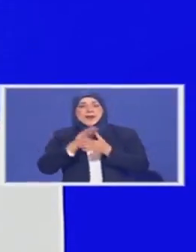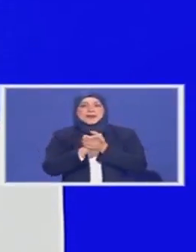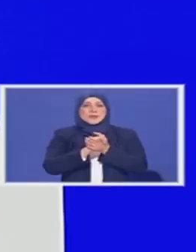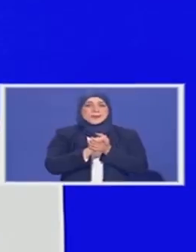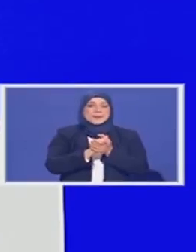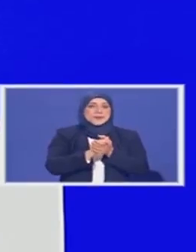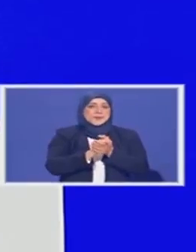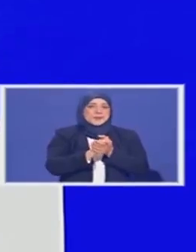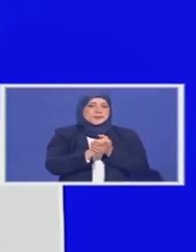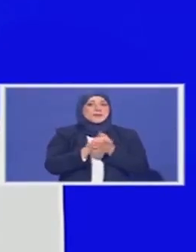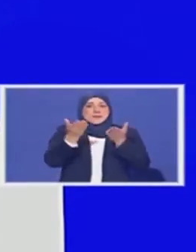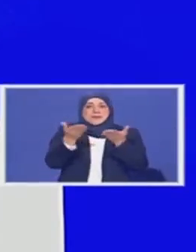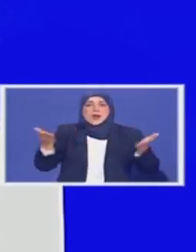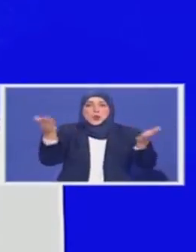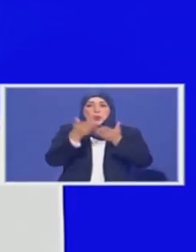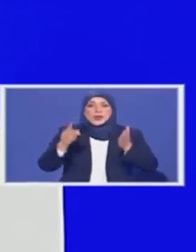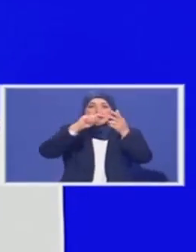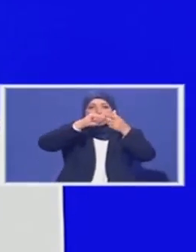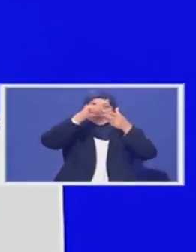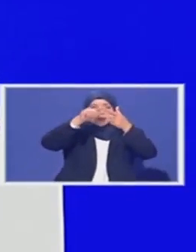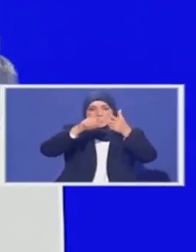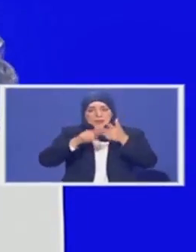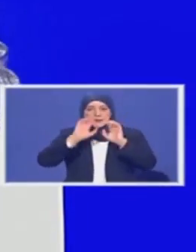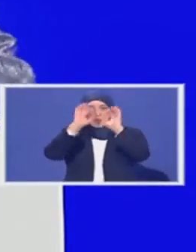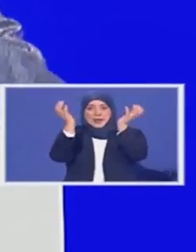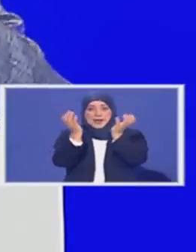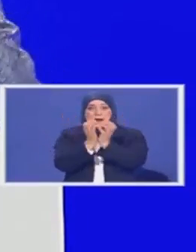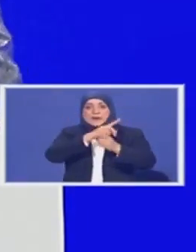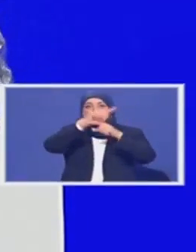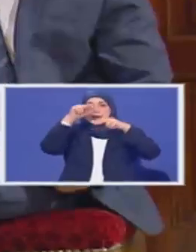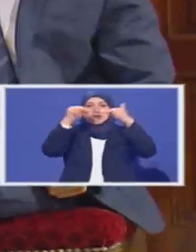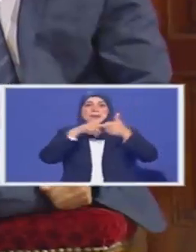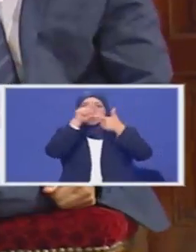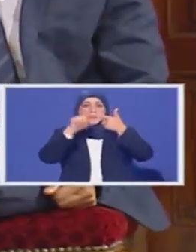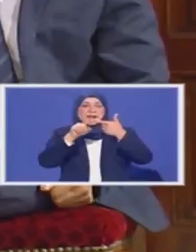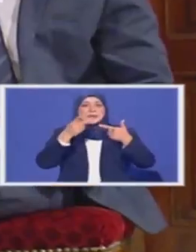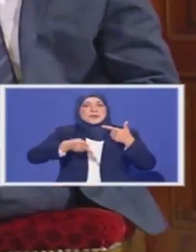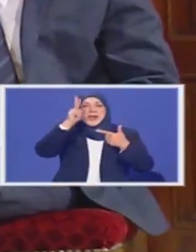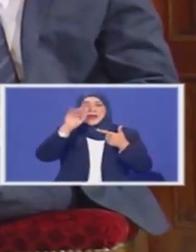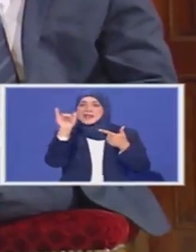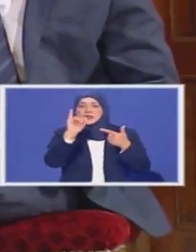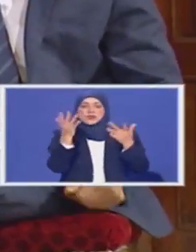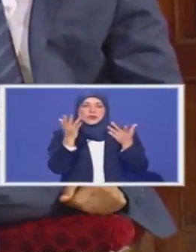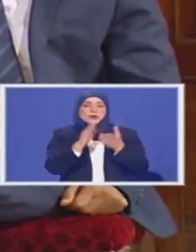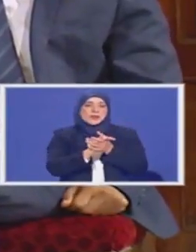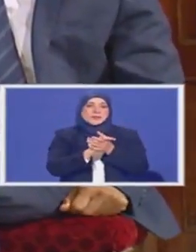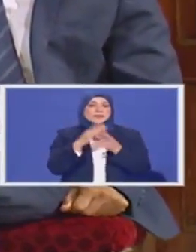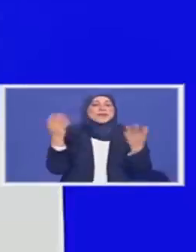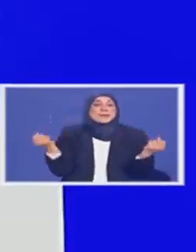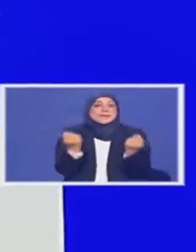الرؤية لهنا والمبادئ العامة أن في المرحلة الثانية نمشيو نحو أكثر يعني